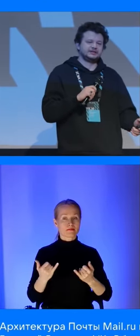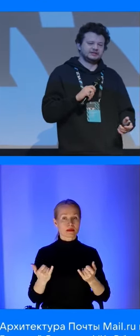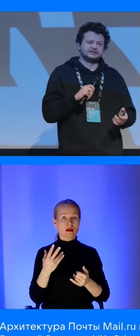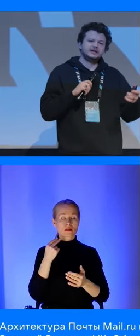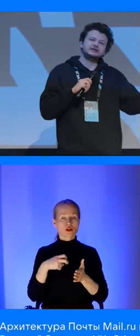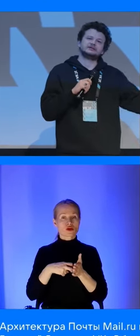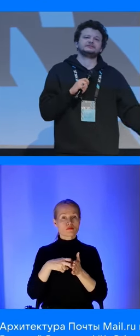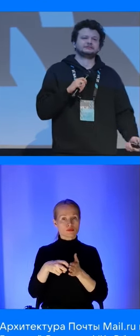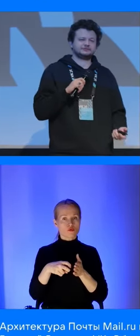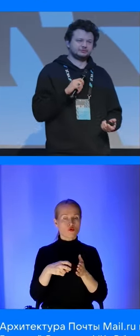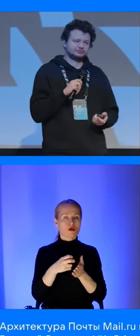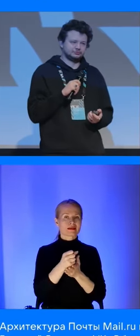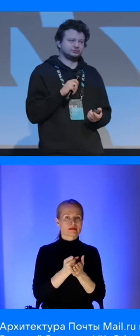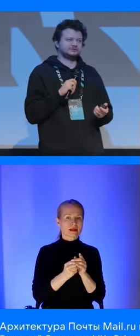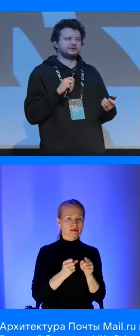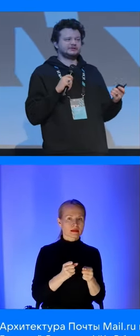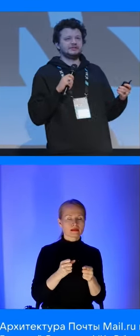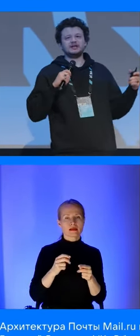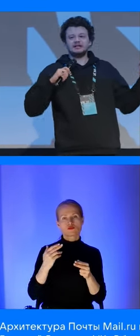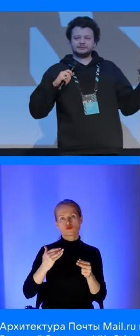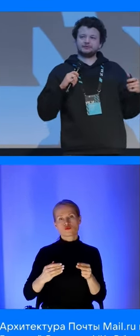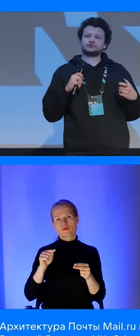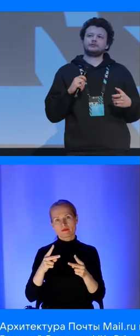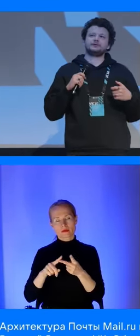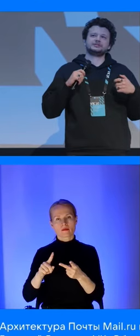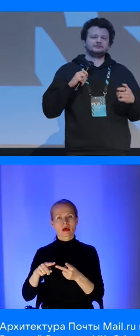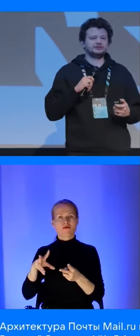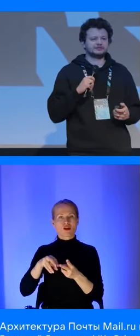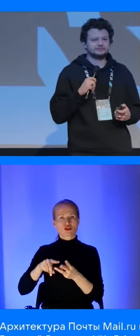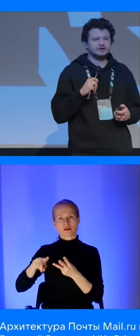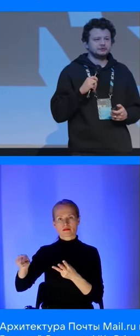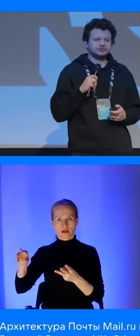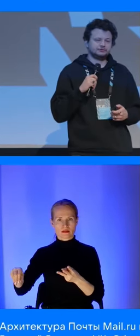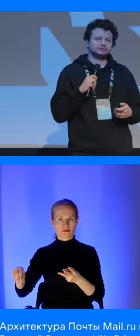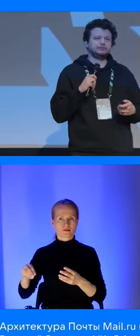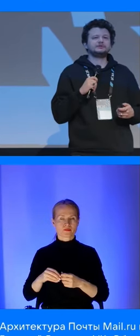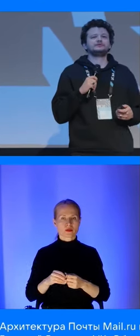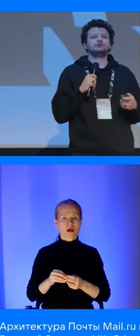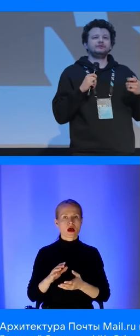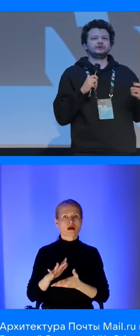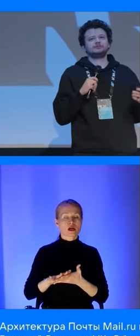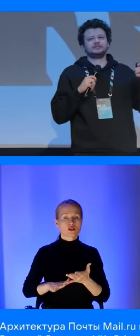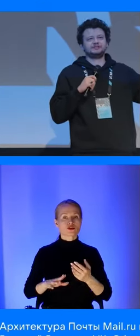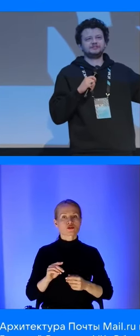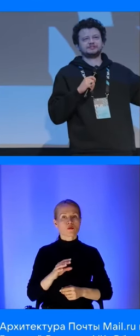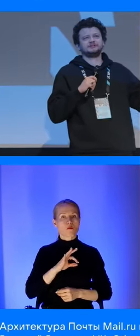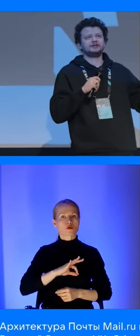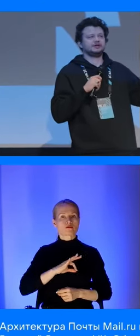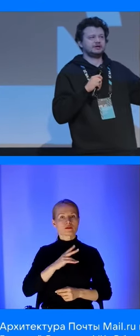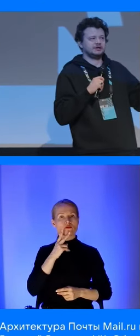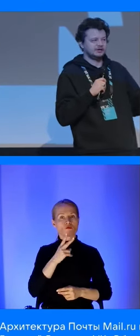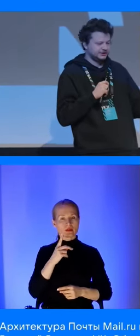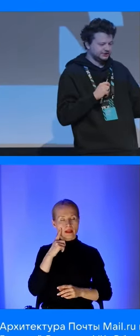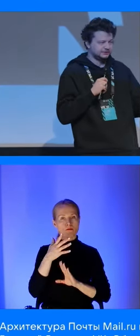очи хранится отдельно, структура письма хранится отдельно, нам теперь нужно его положить в индекс. То есть для того, чтобы пользователь увидел его среди всех